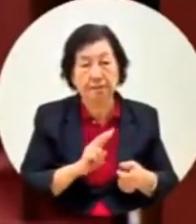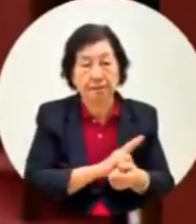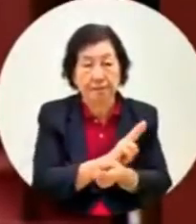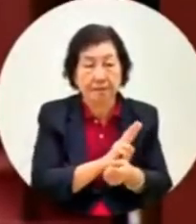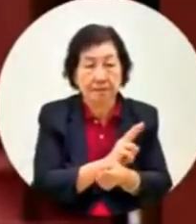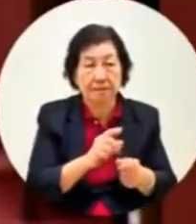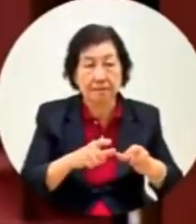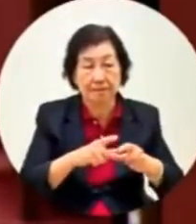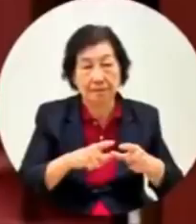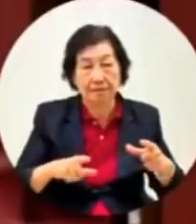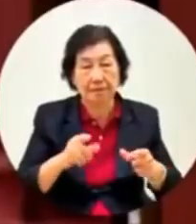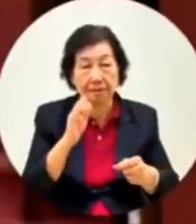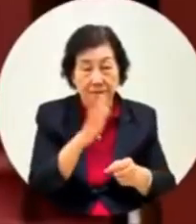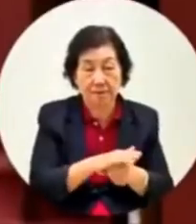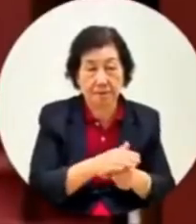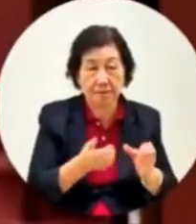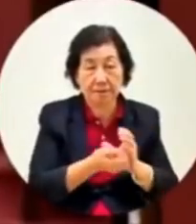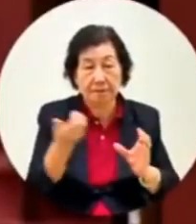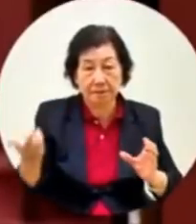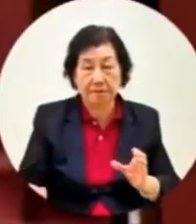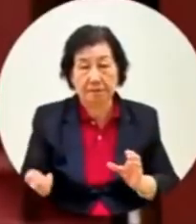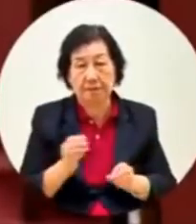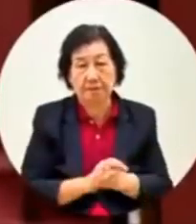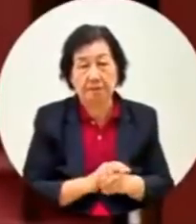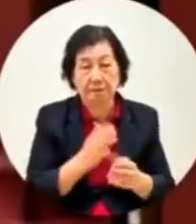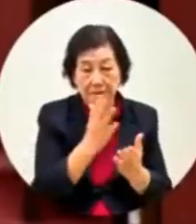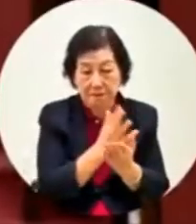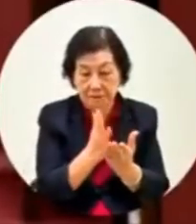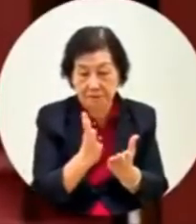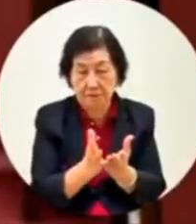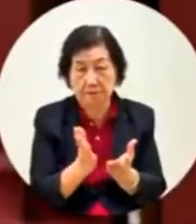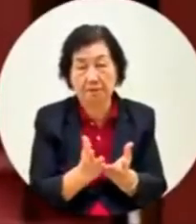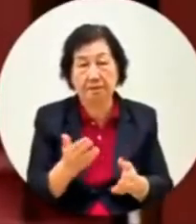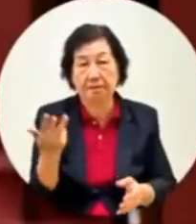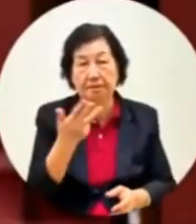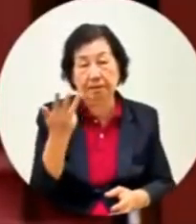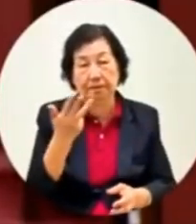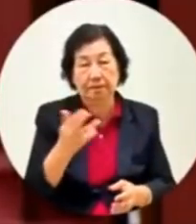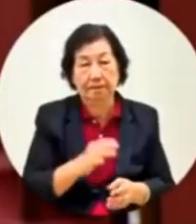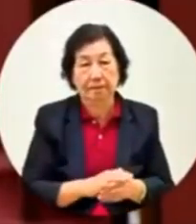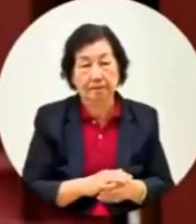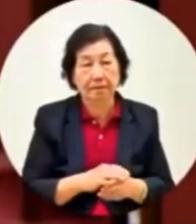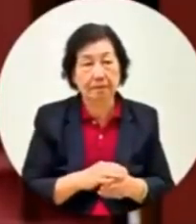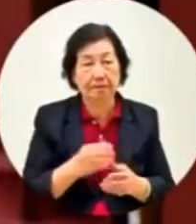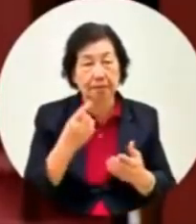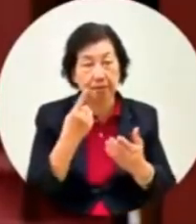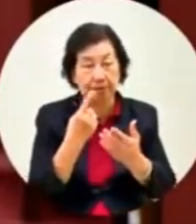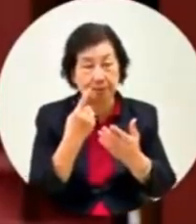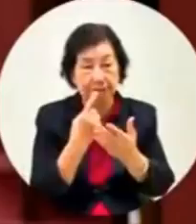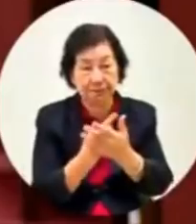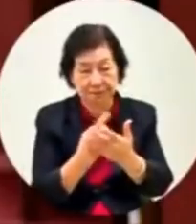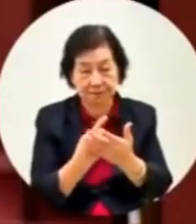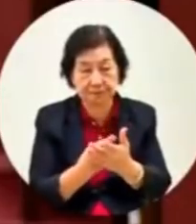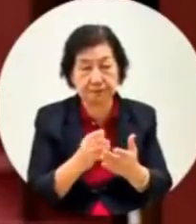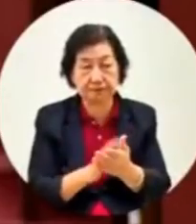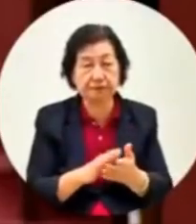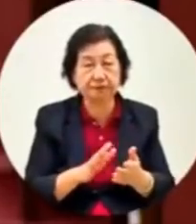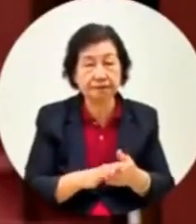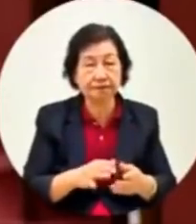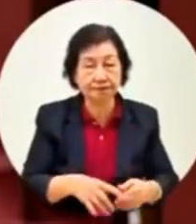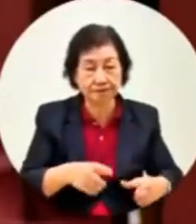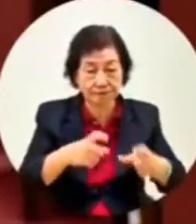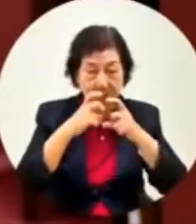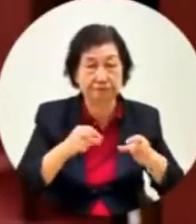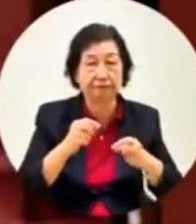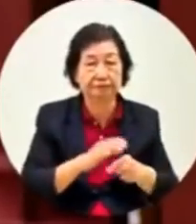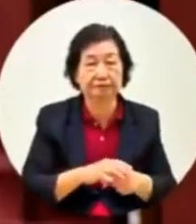岛，你想要做到一个啊？每一个人家都给你打回票啊。那为什么人家有能耐打回票？因